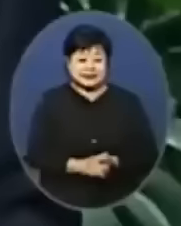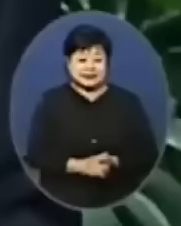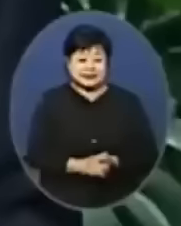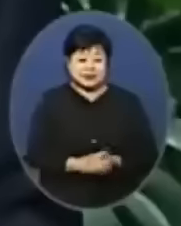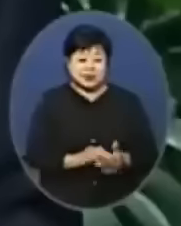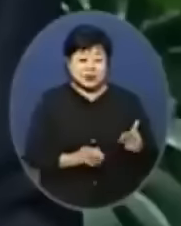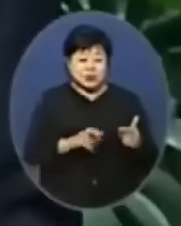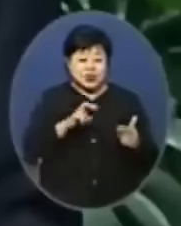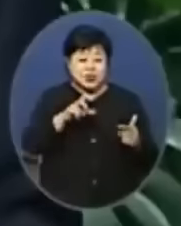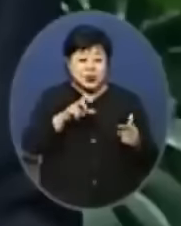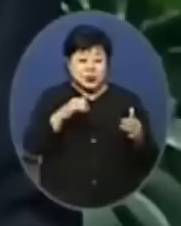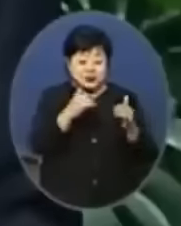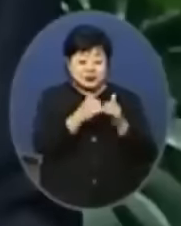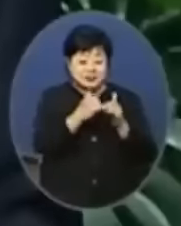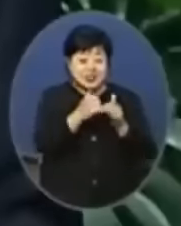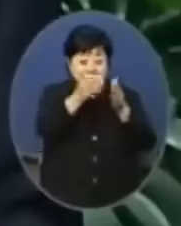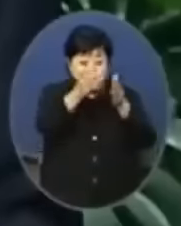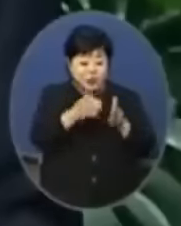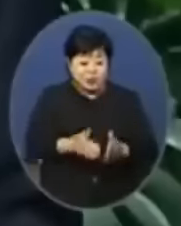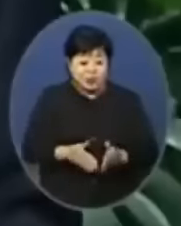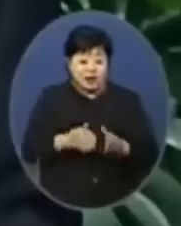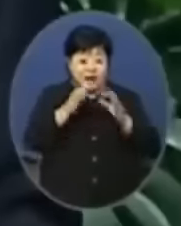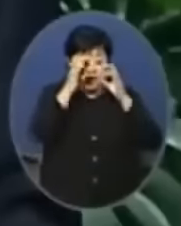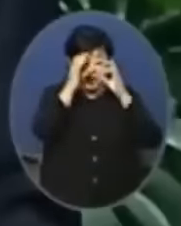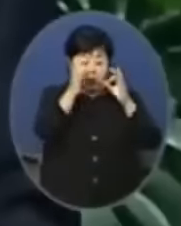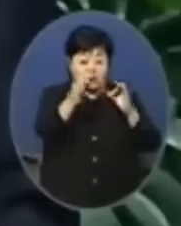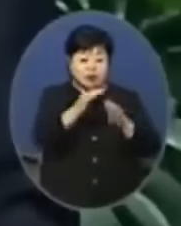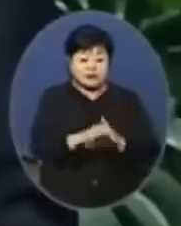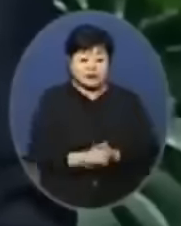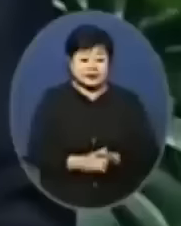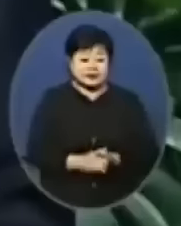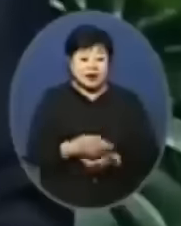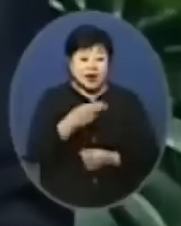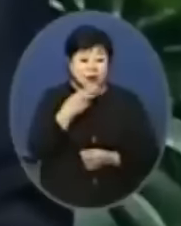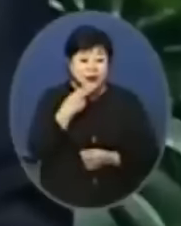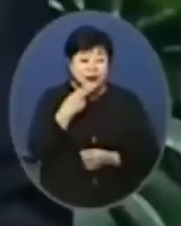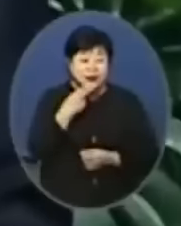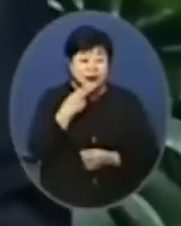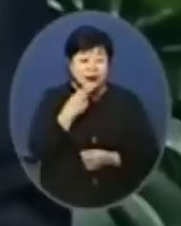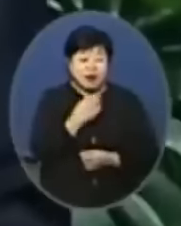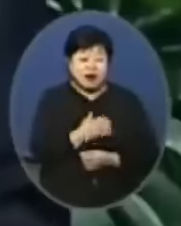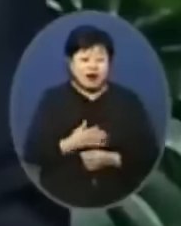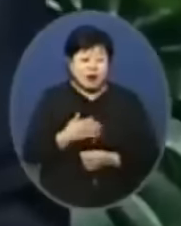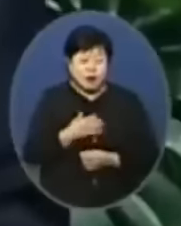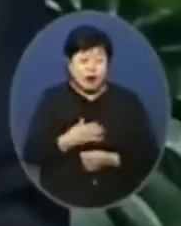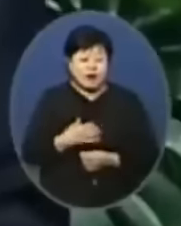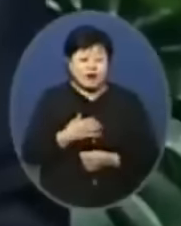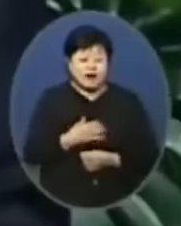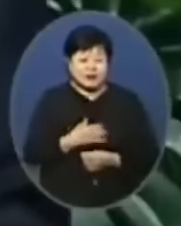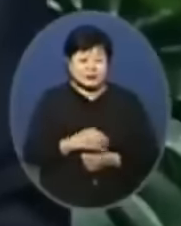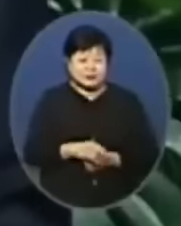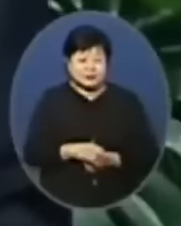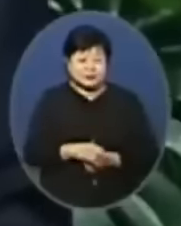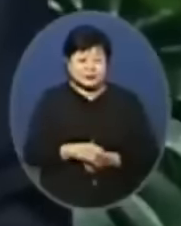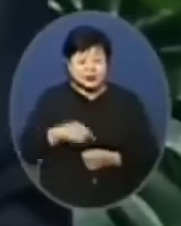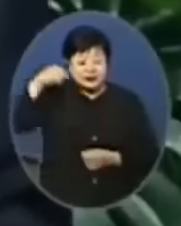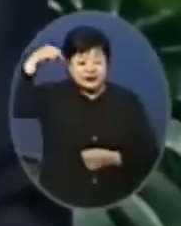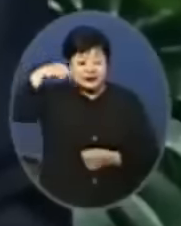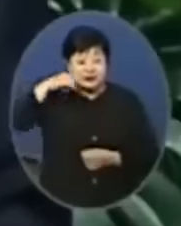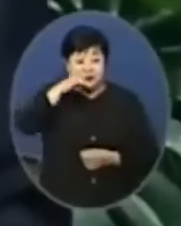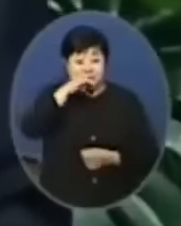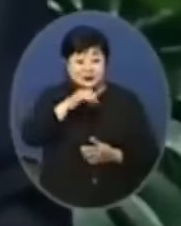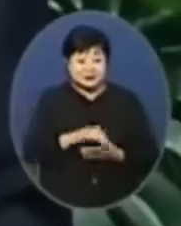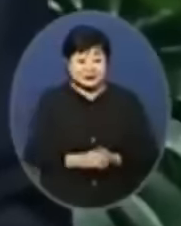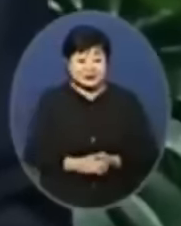6.25 사변을 통해 본 세대는 없다는 것이 얼마나 괴로운 것인 느낄 수가 있는